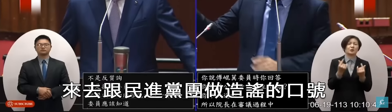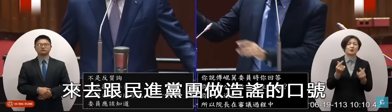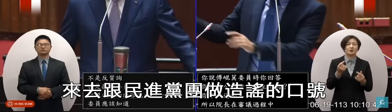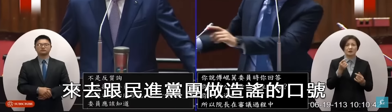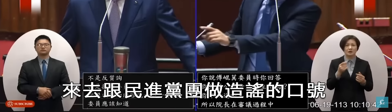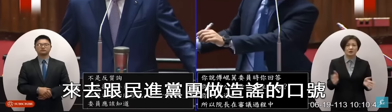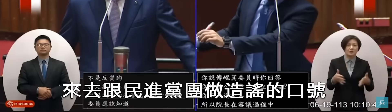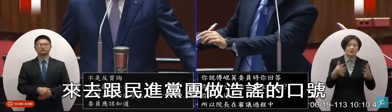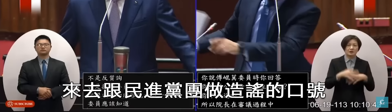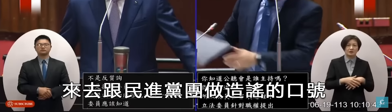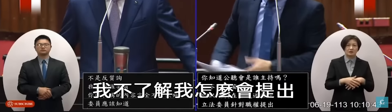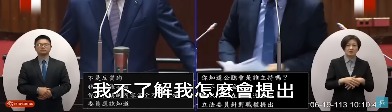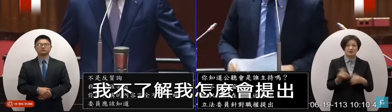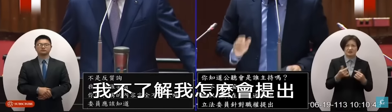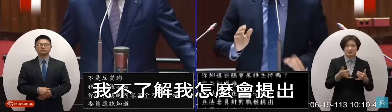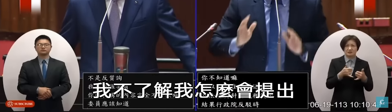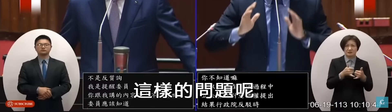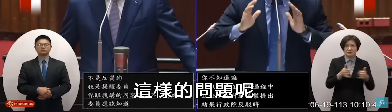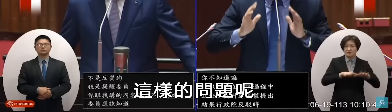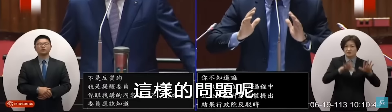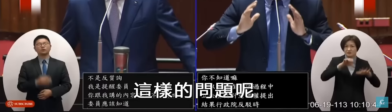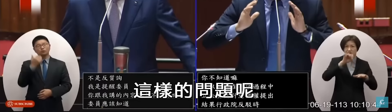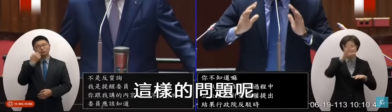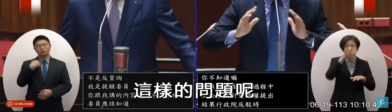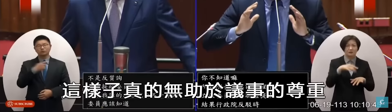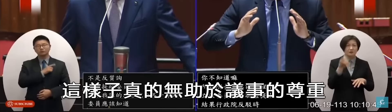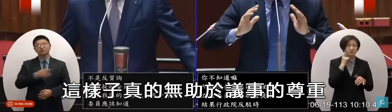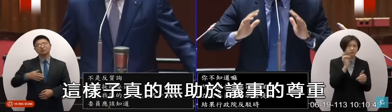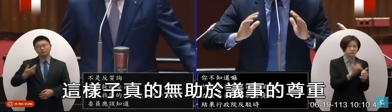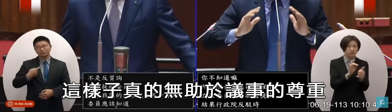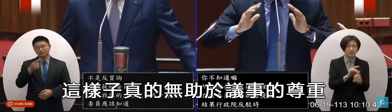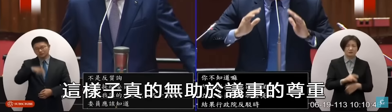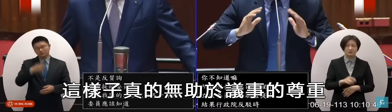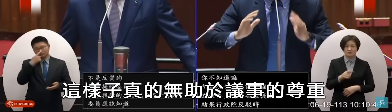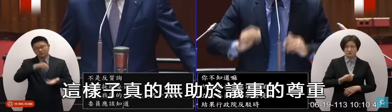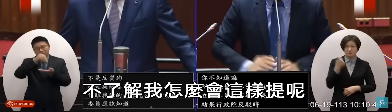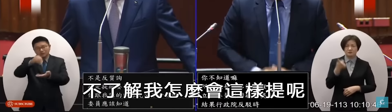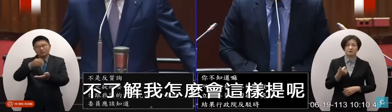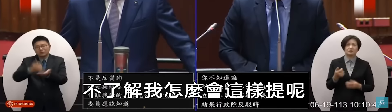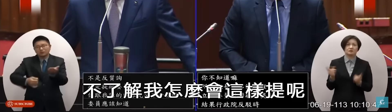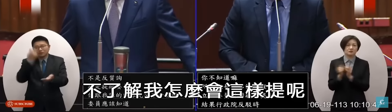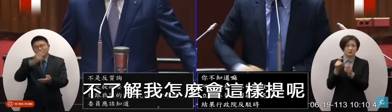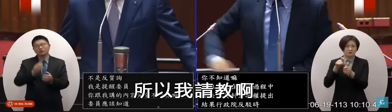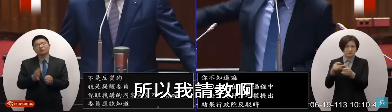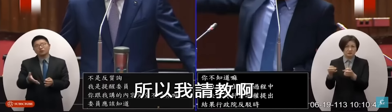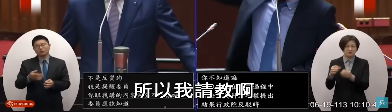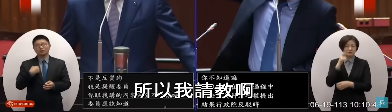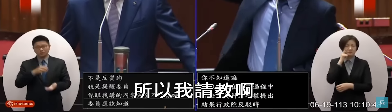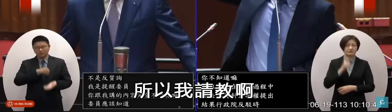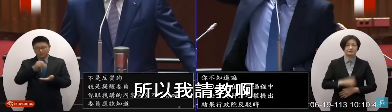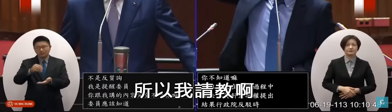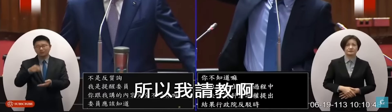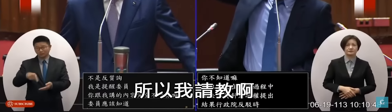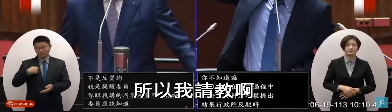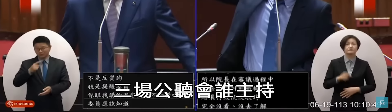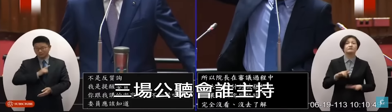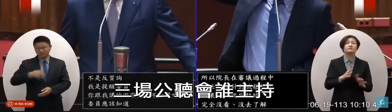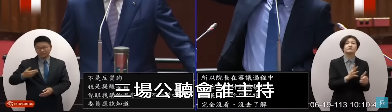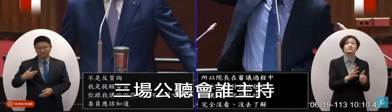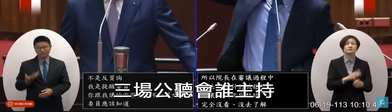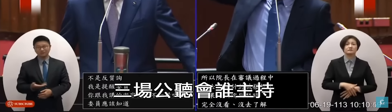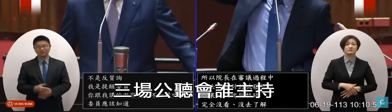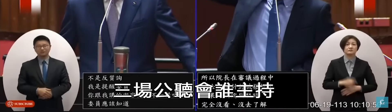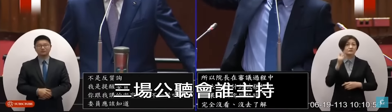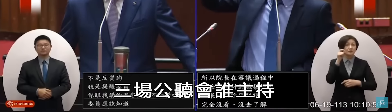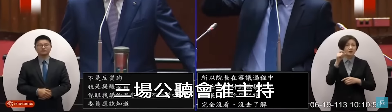民进党团做造谣的口号。 不了解我怎么会提出这样的问题呢？ 这样子真的无助于议事的 尊重。不了解我怎么会这样提呢？ 是啊，所以我请教啊，3场